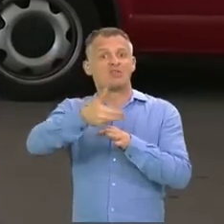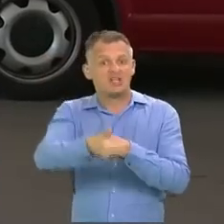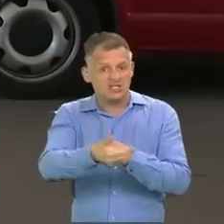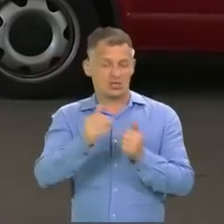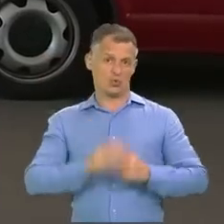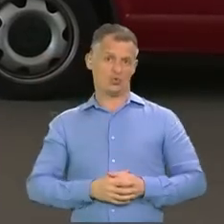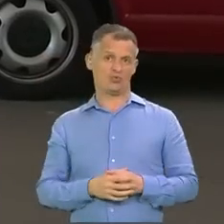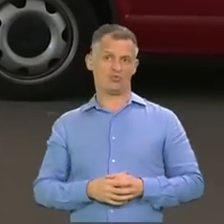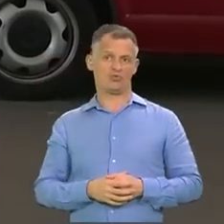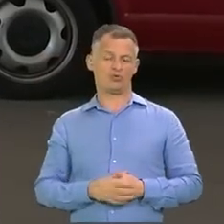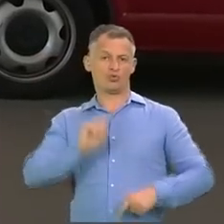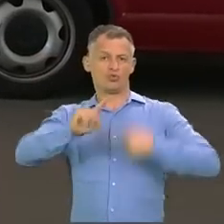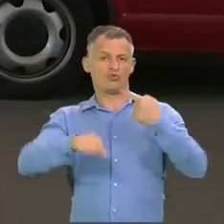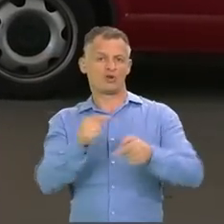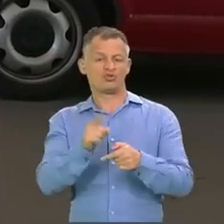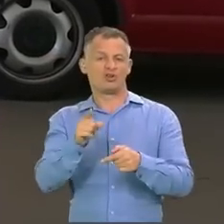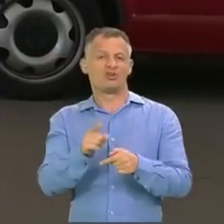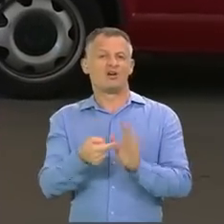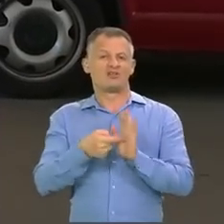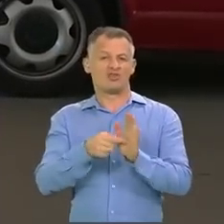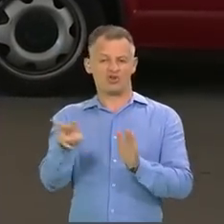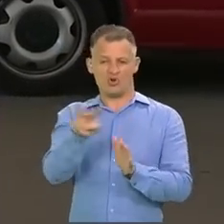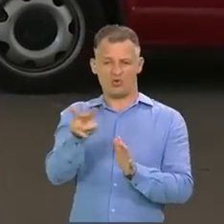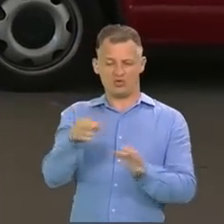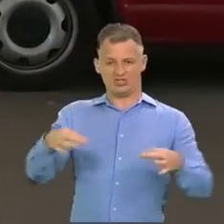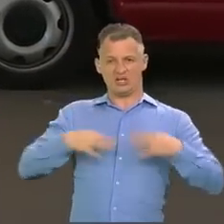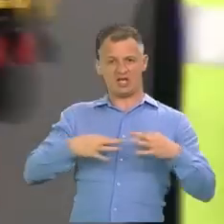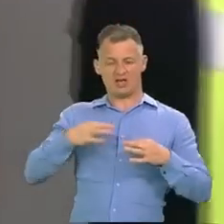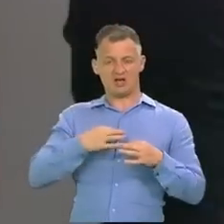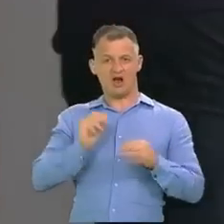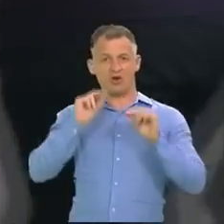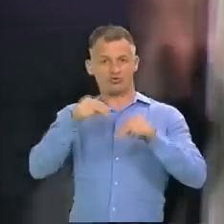destul de târziu, după ce simptomatologia celor doi s-a agravat